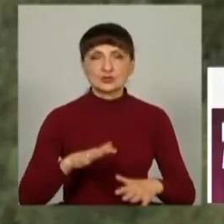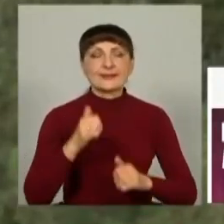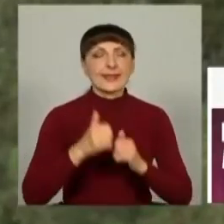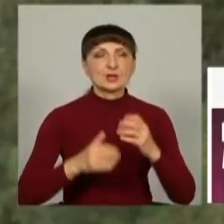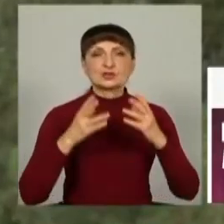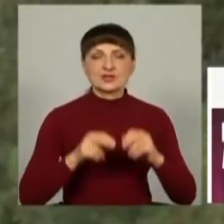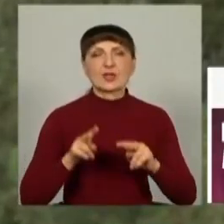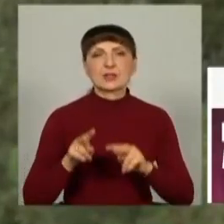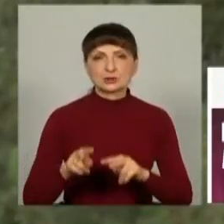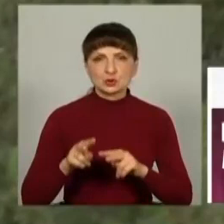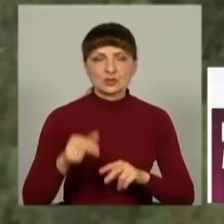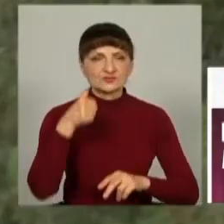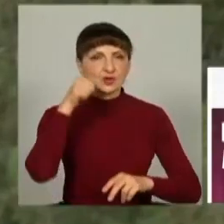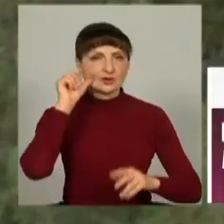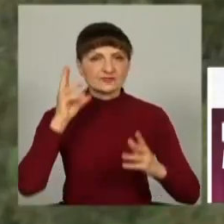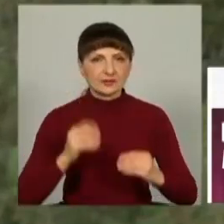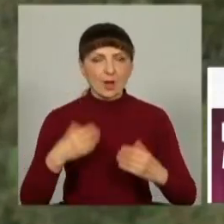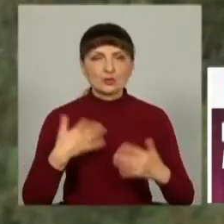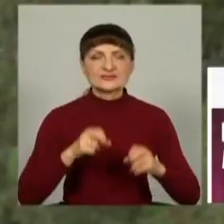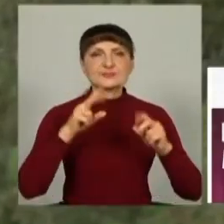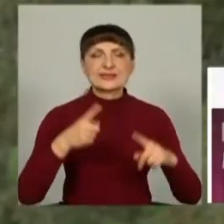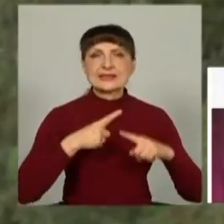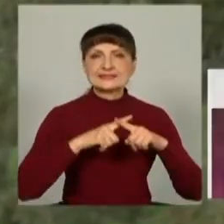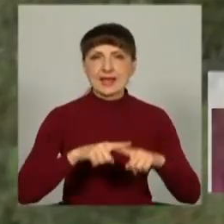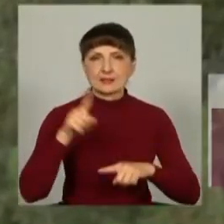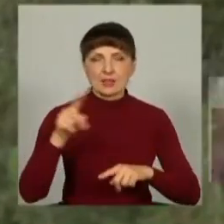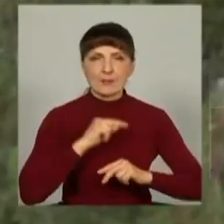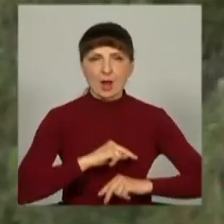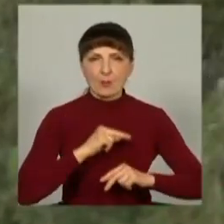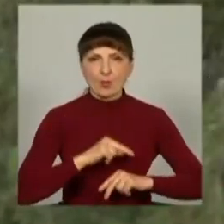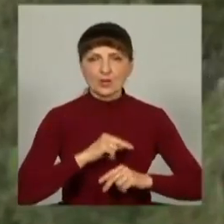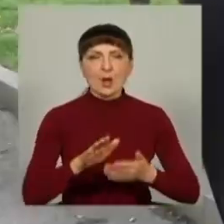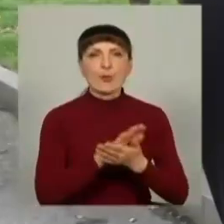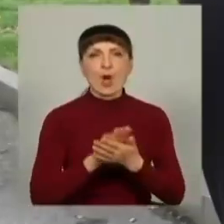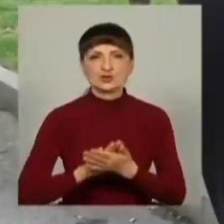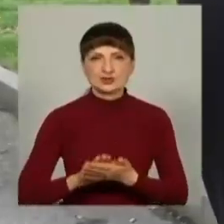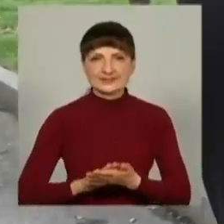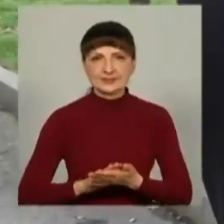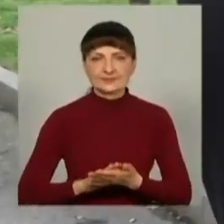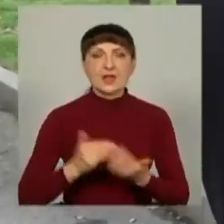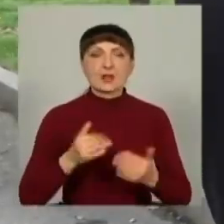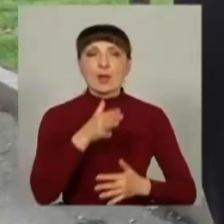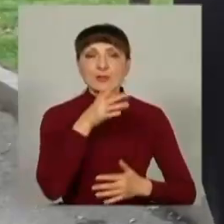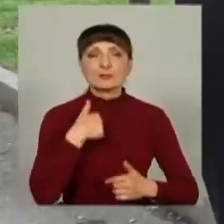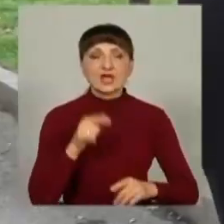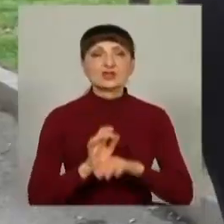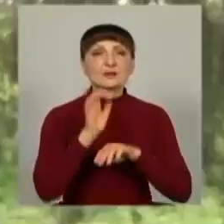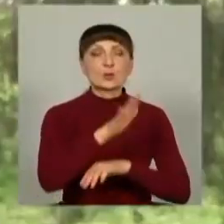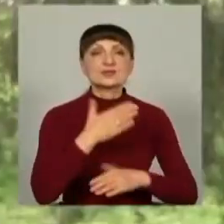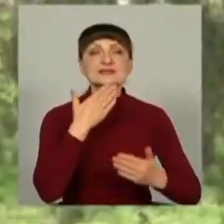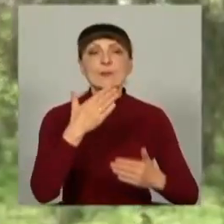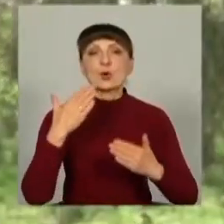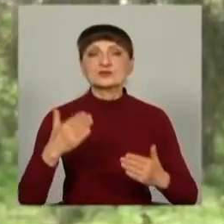надзор со вчерашнего дня привлечено спецтехника ведутся работы по очистке на данный момент мы также отправили запросы в соответствующие